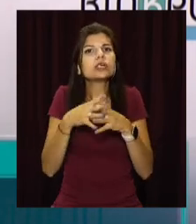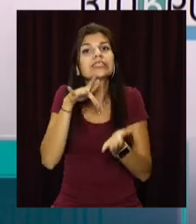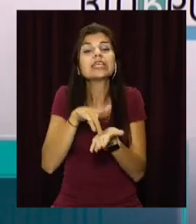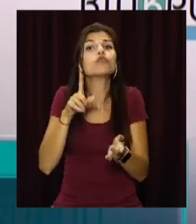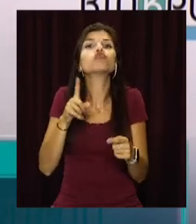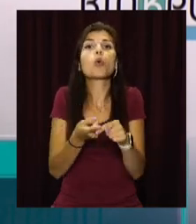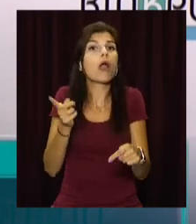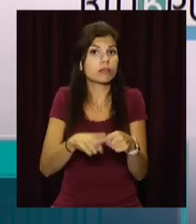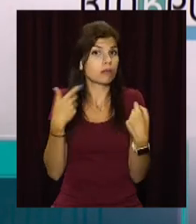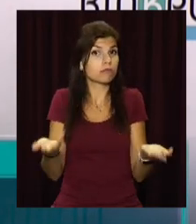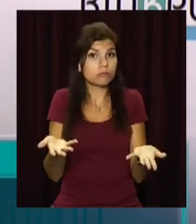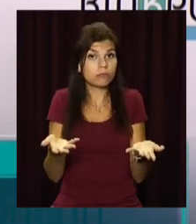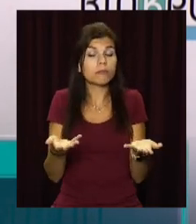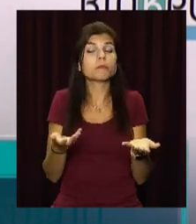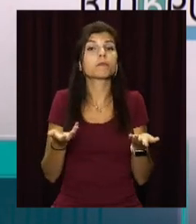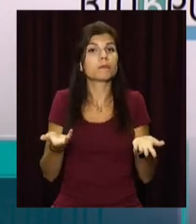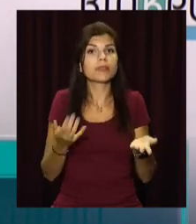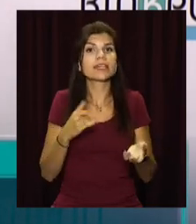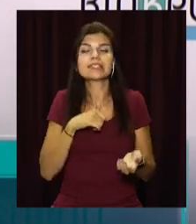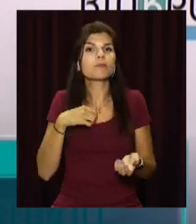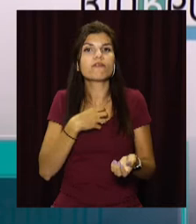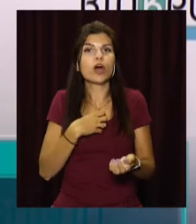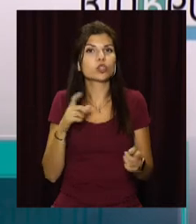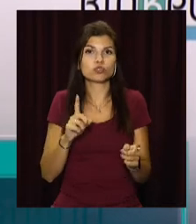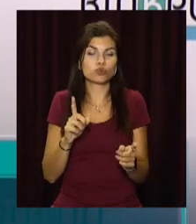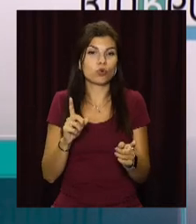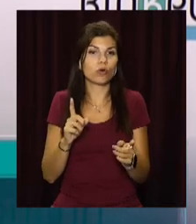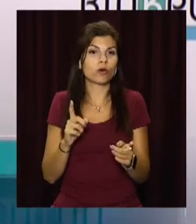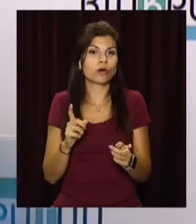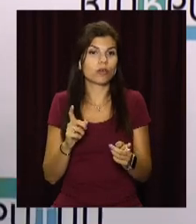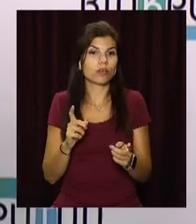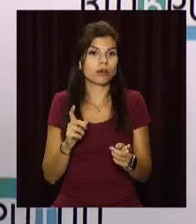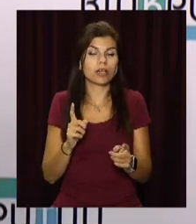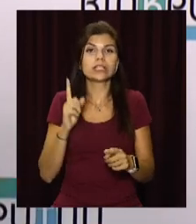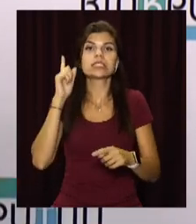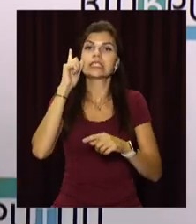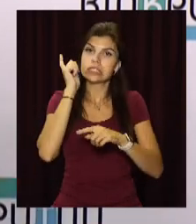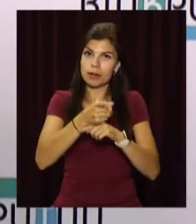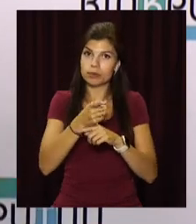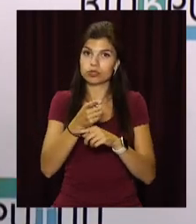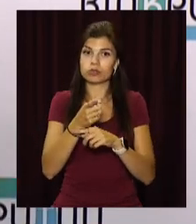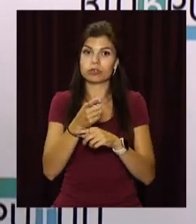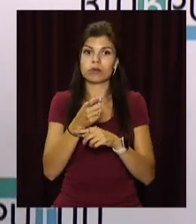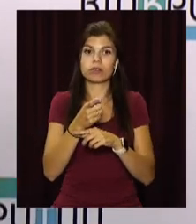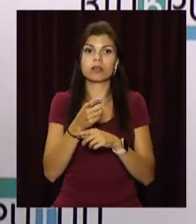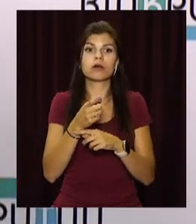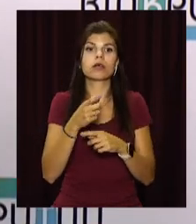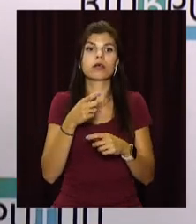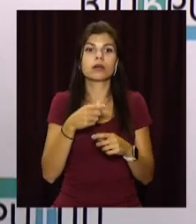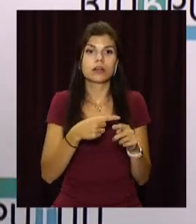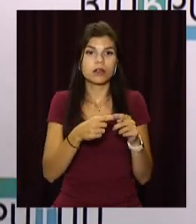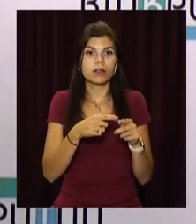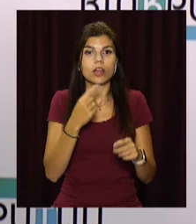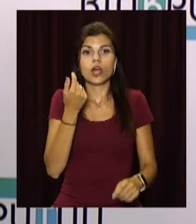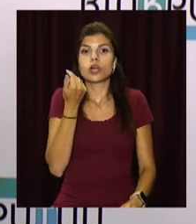это такое. И самое важное – это то, что запрещено регулирование